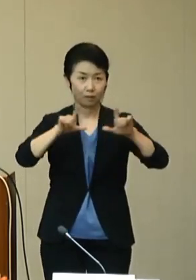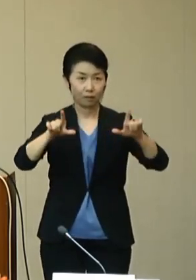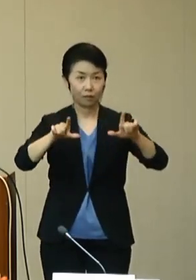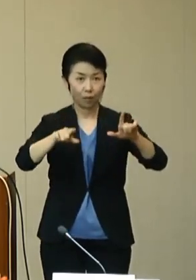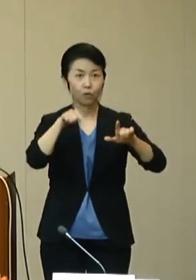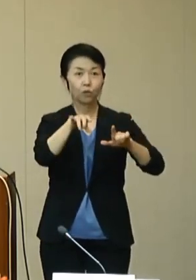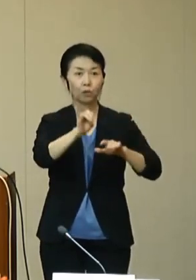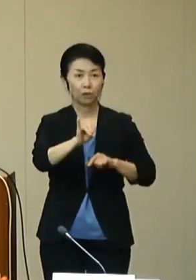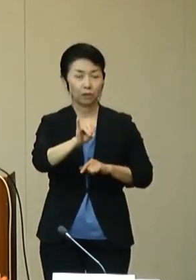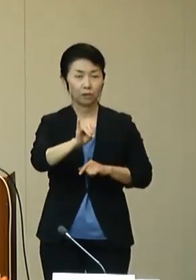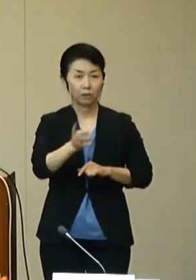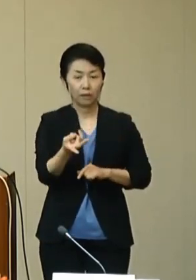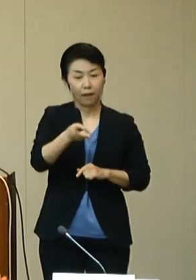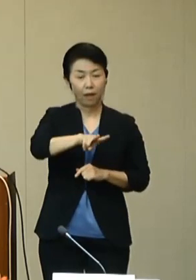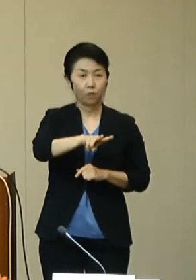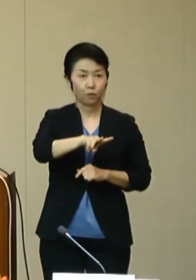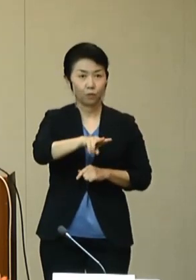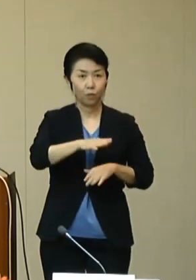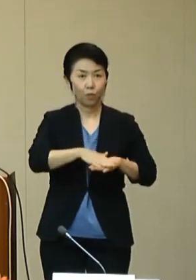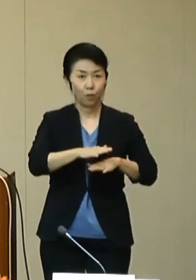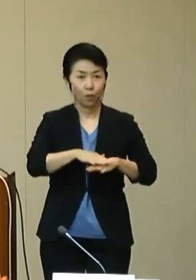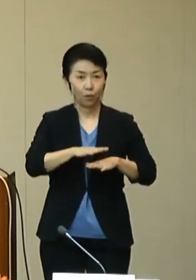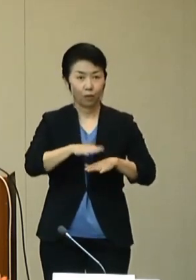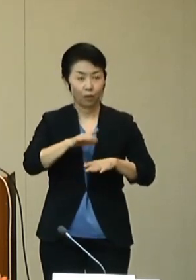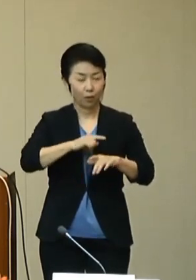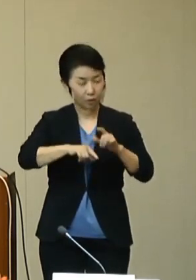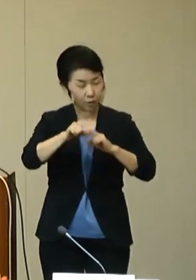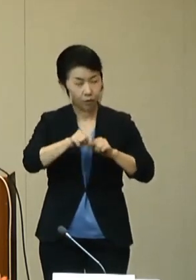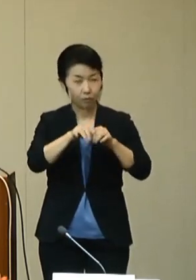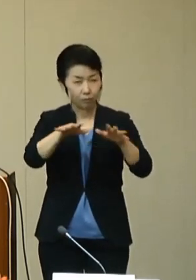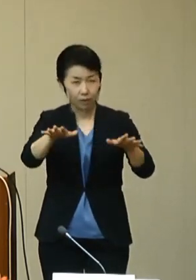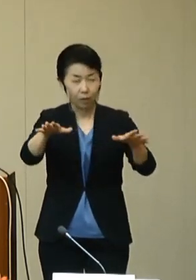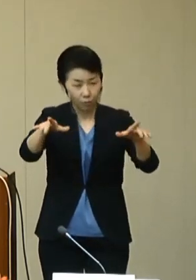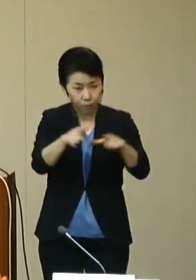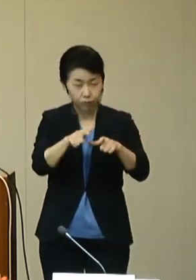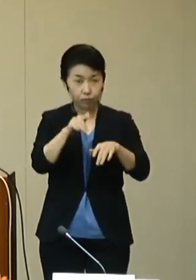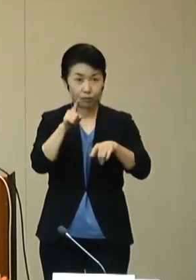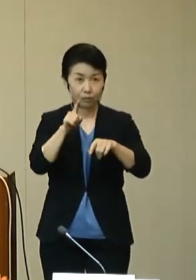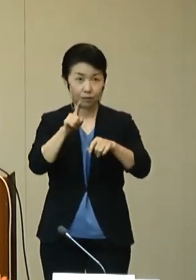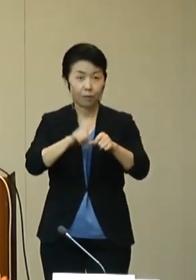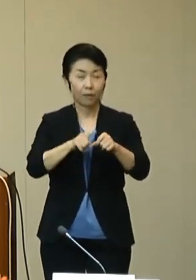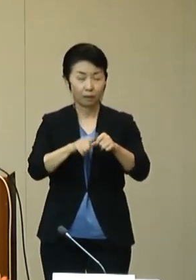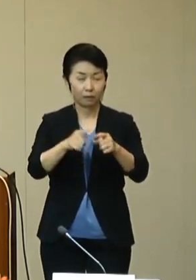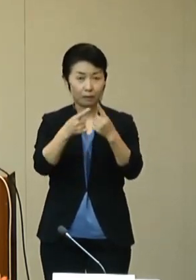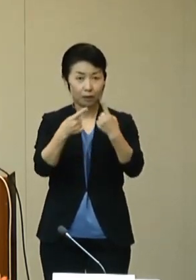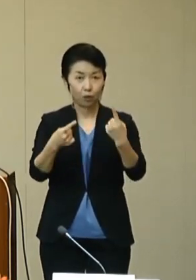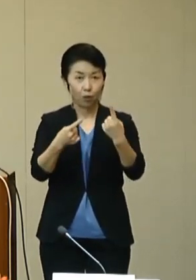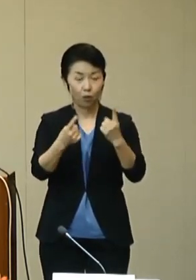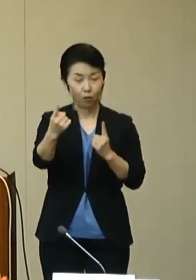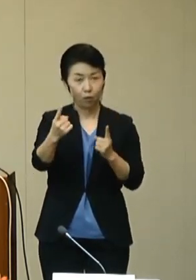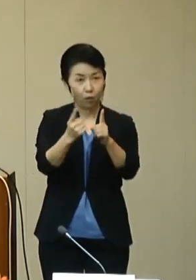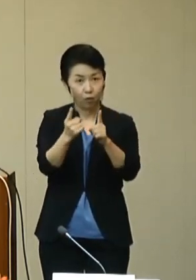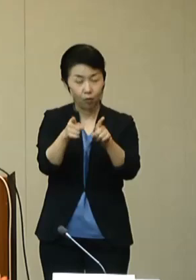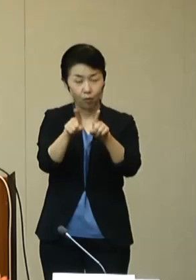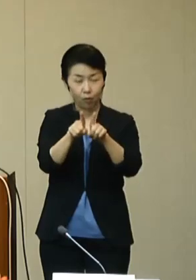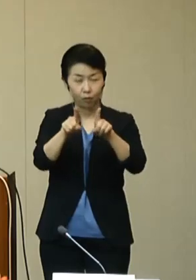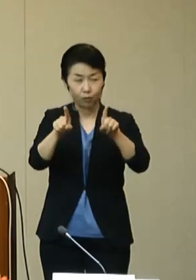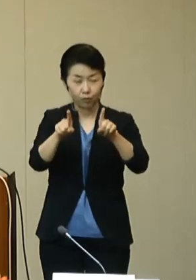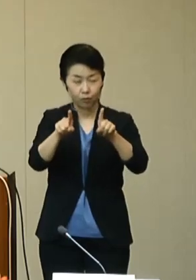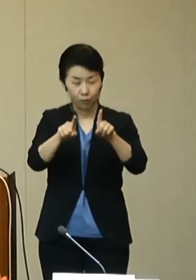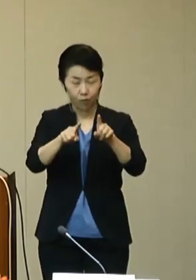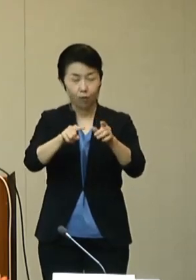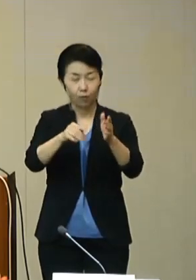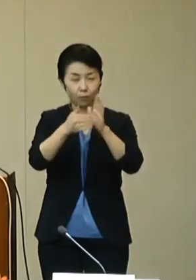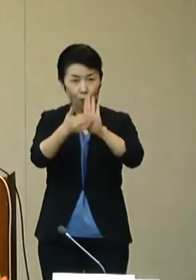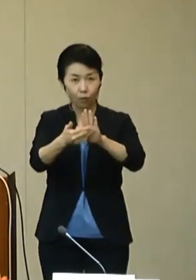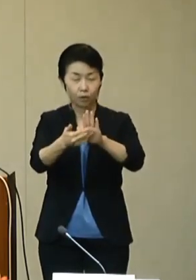として、これ以上の感染拡大の抑止に向けて人と人との接触機会を徹底的に低減するさ